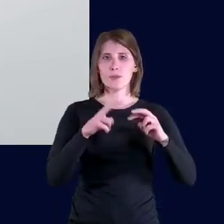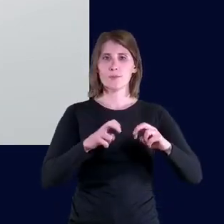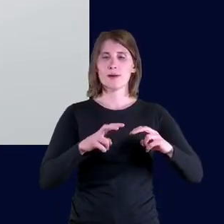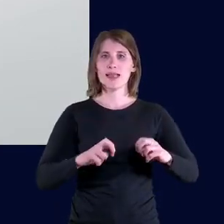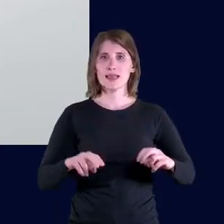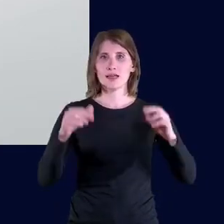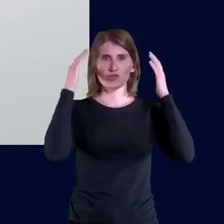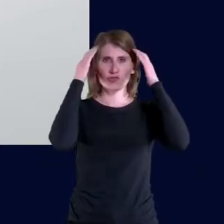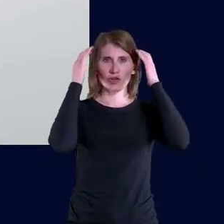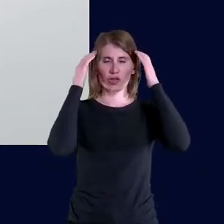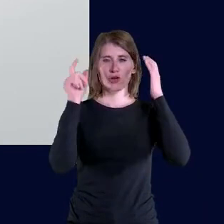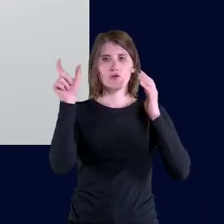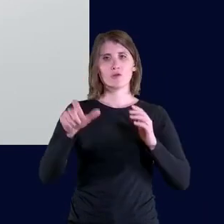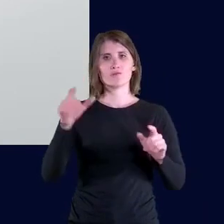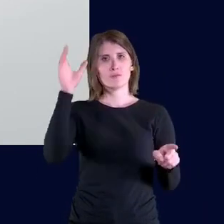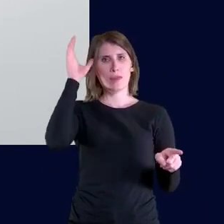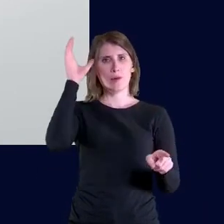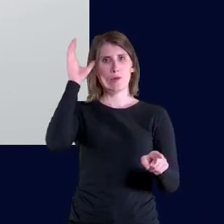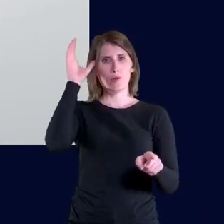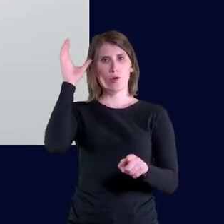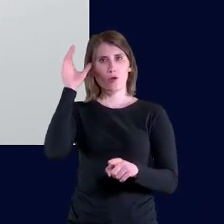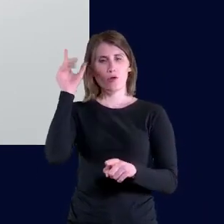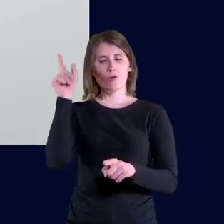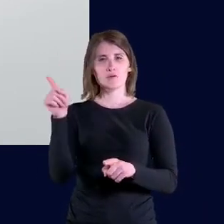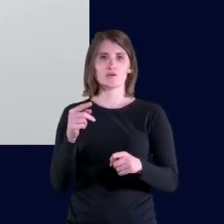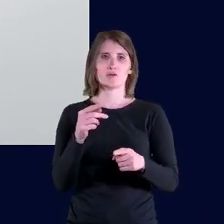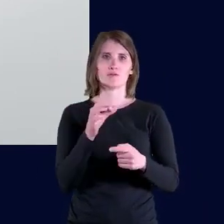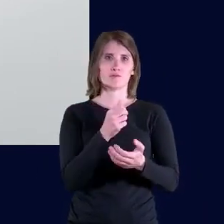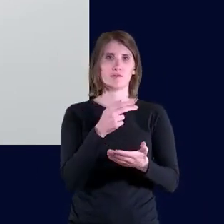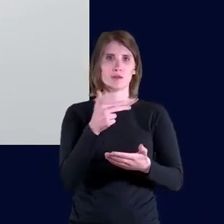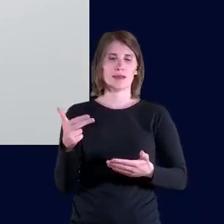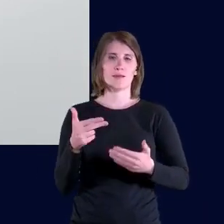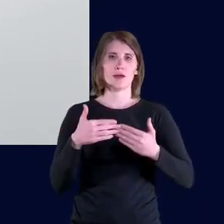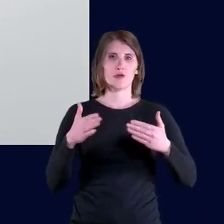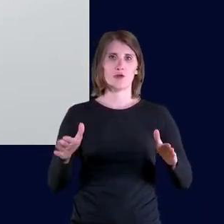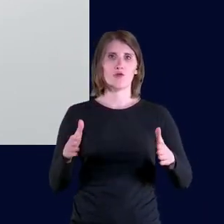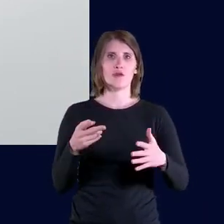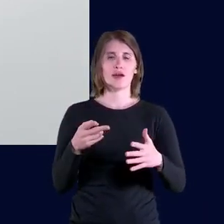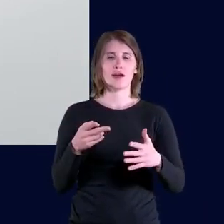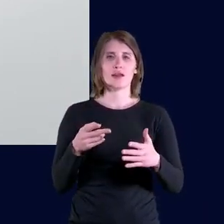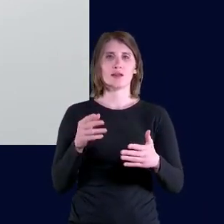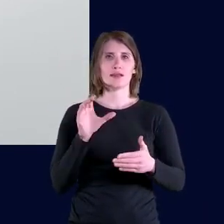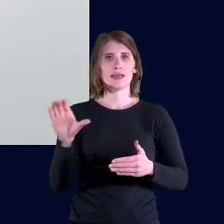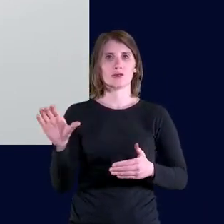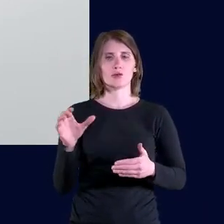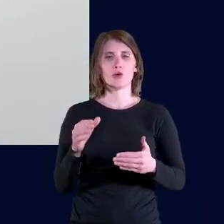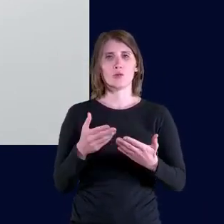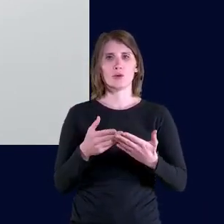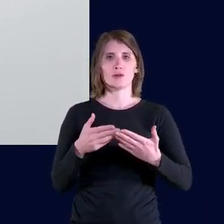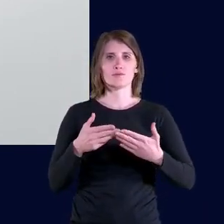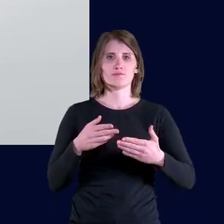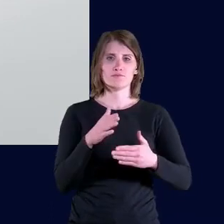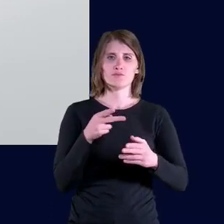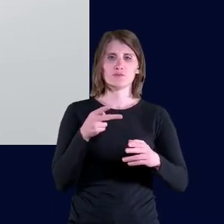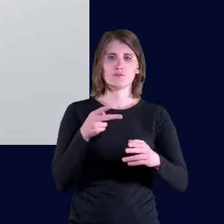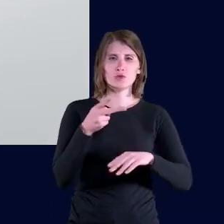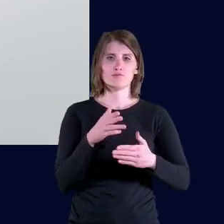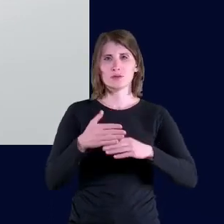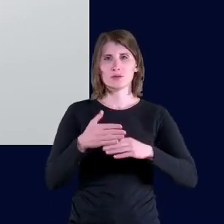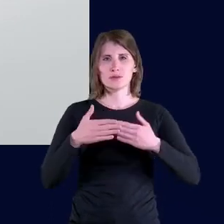świadomość naukowców w ogóle w warstwie otwartych zasobów Open Access to tego